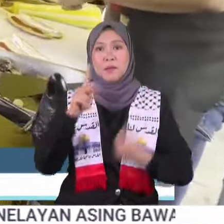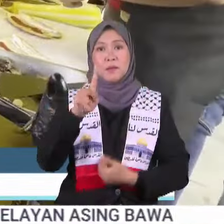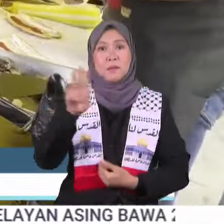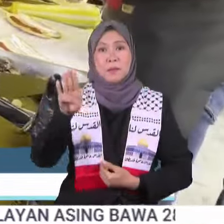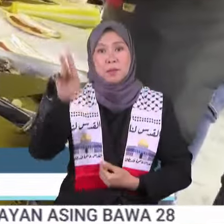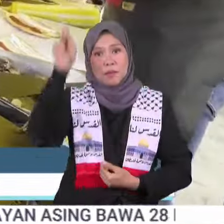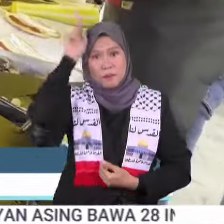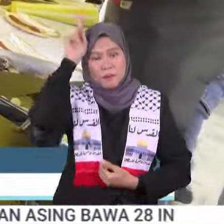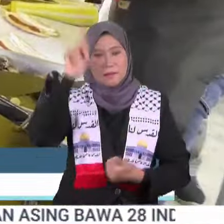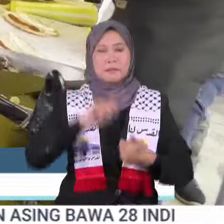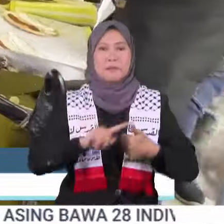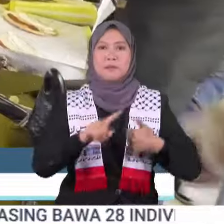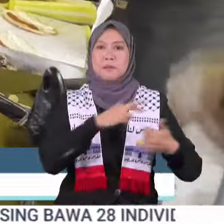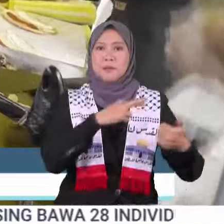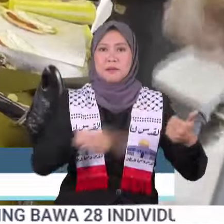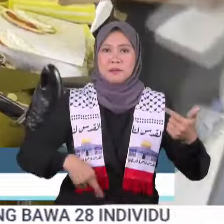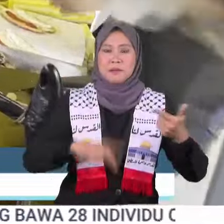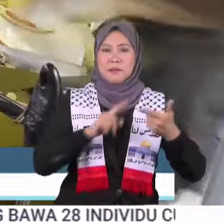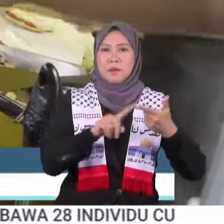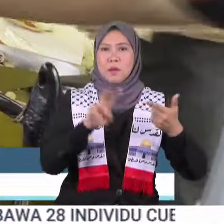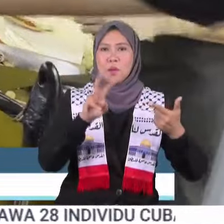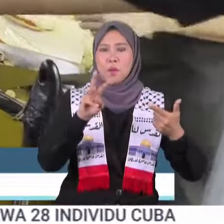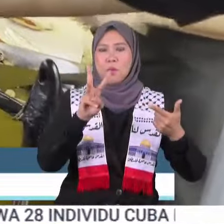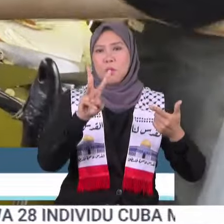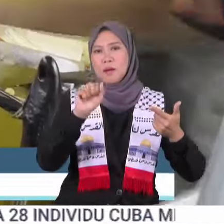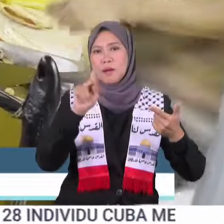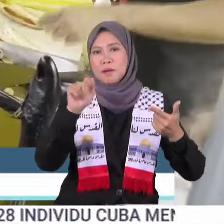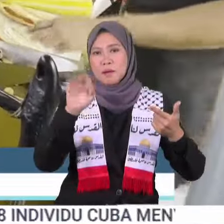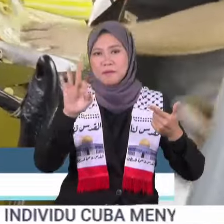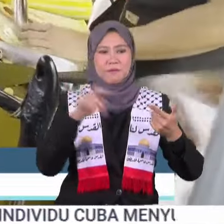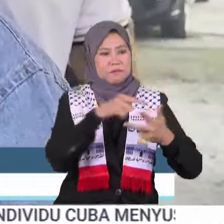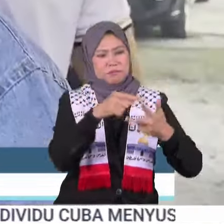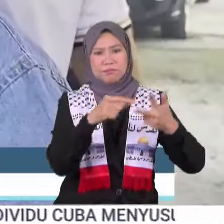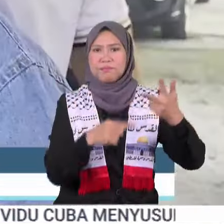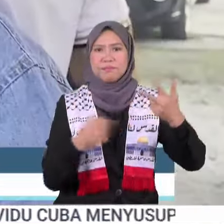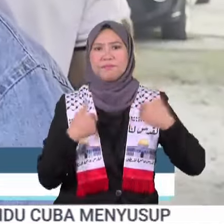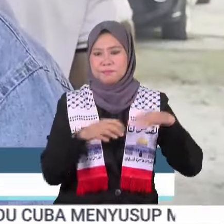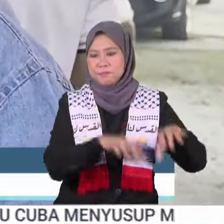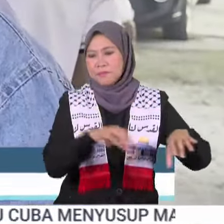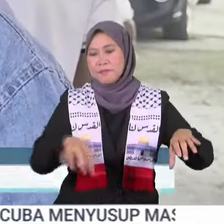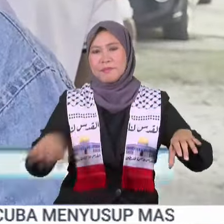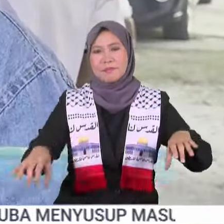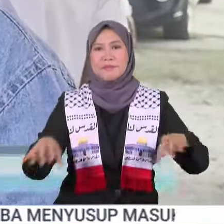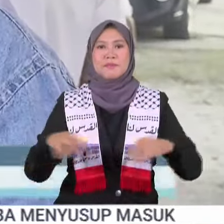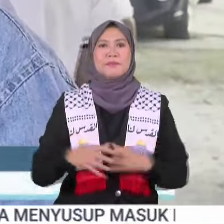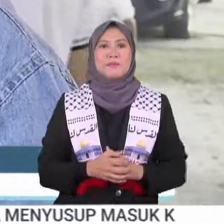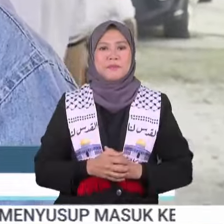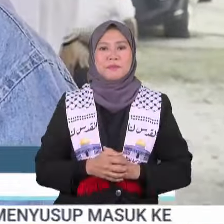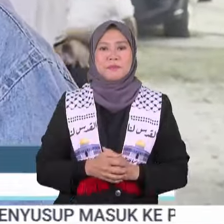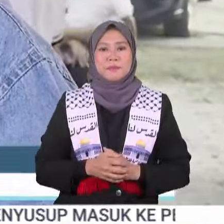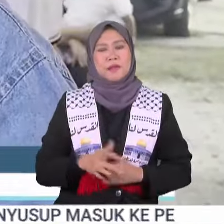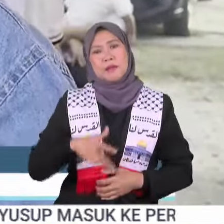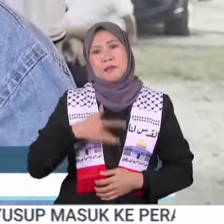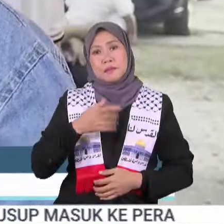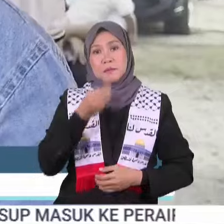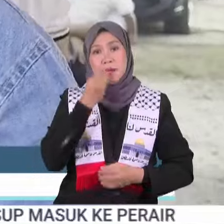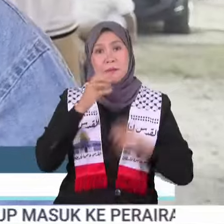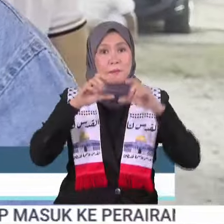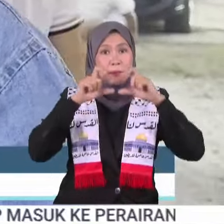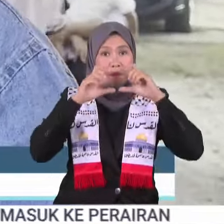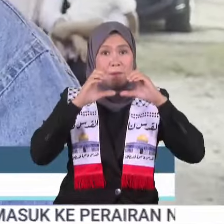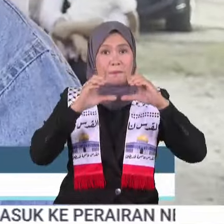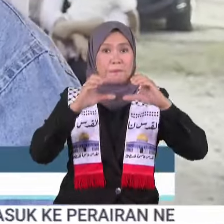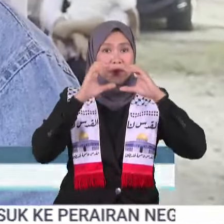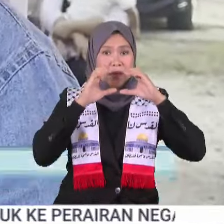berkebajikanengun an diraja dan wakaf Zain rasa dia tu memang sangat sedaplah